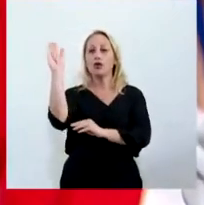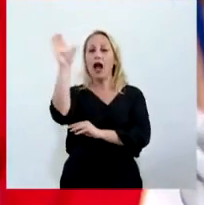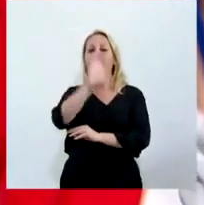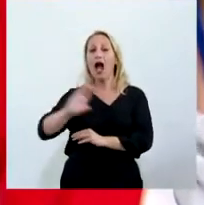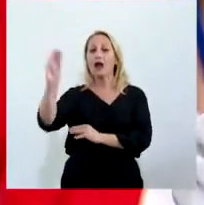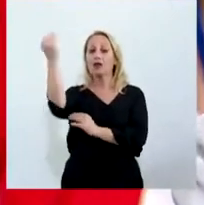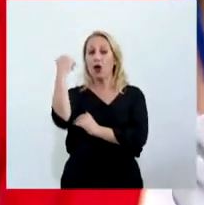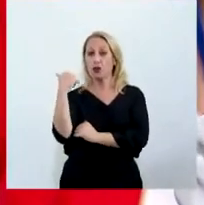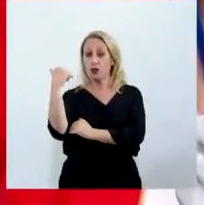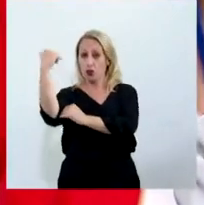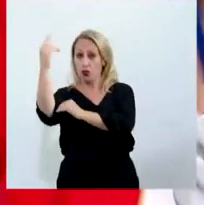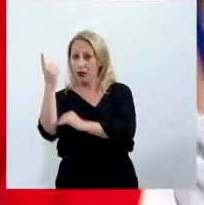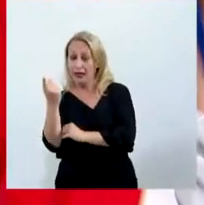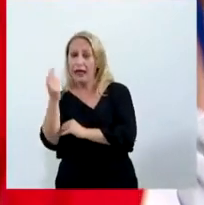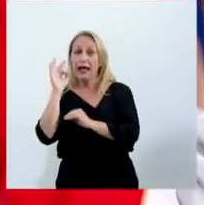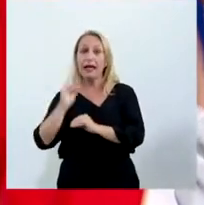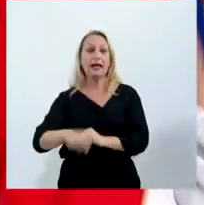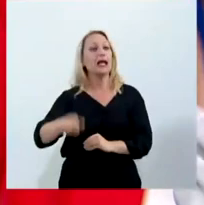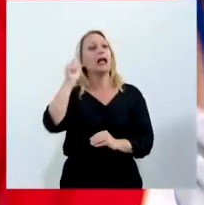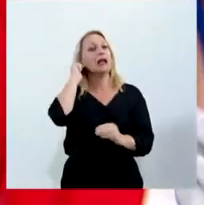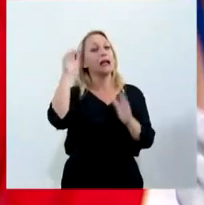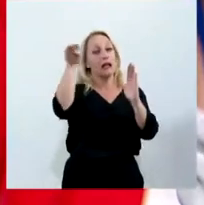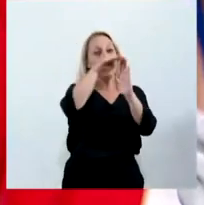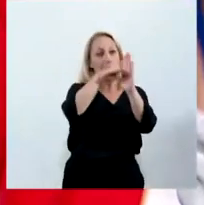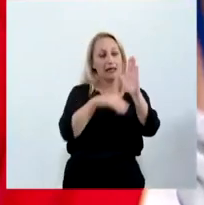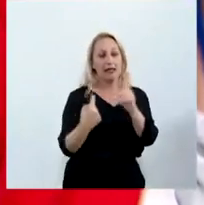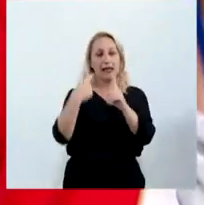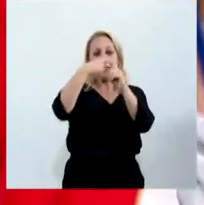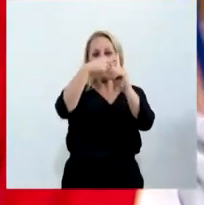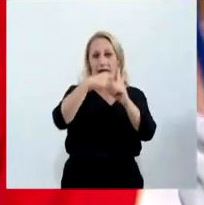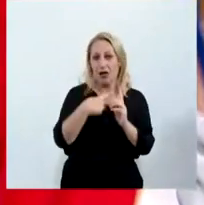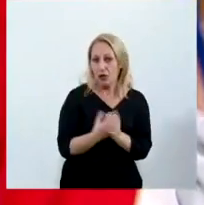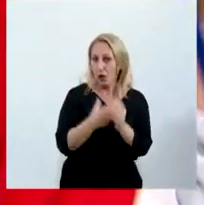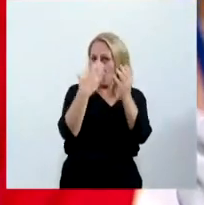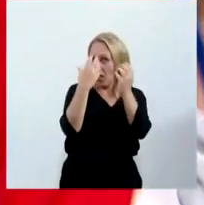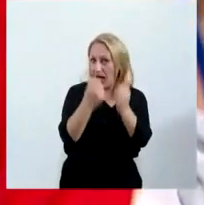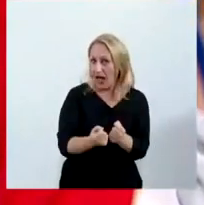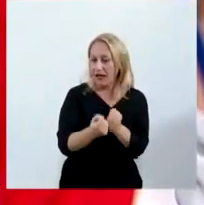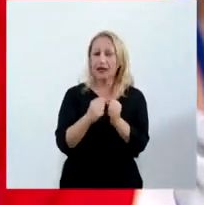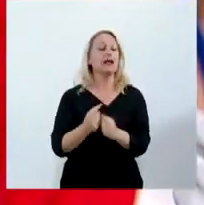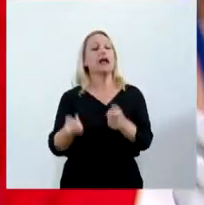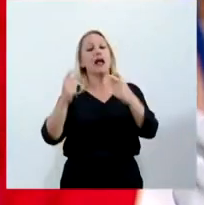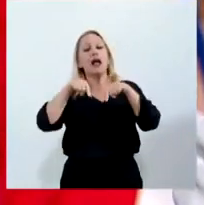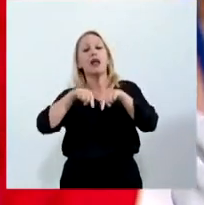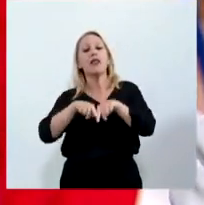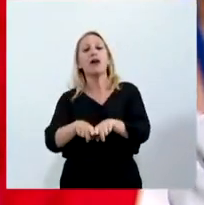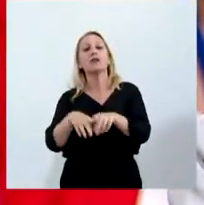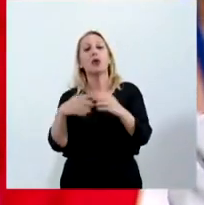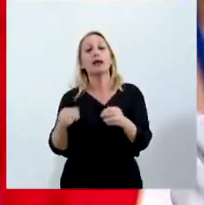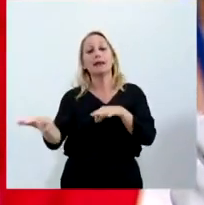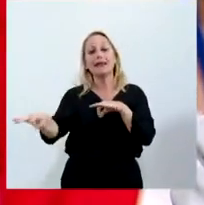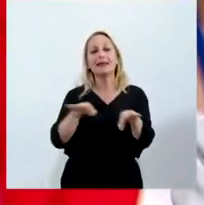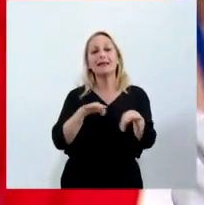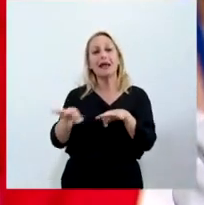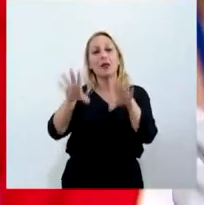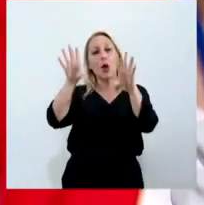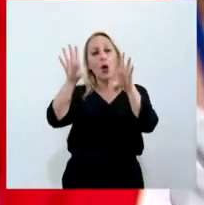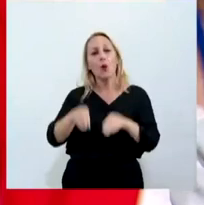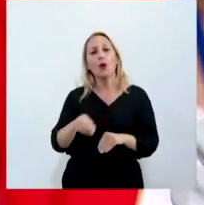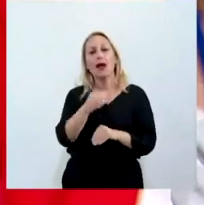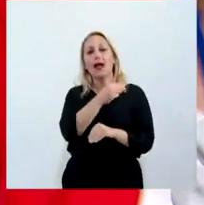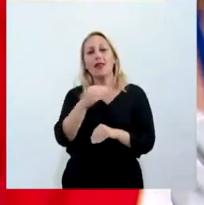επαναφέρετε τη λίστα ή θα παραμείνει η Σταυροδοσία. Και ένα δεύτερο σκέλος, αν παράλληλα επεξεργάζεστε κάποιο σχέδιο αλλαγής του